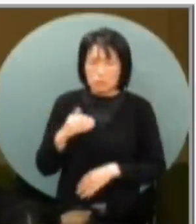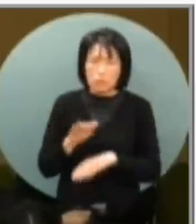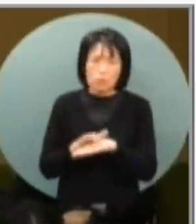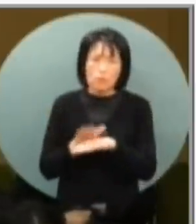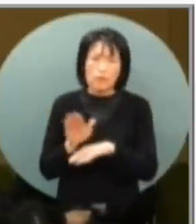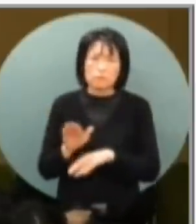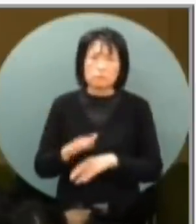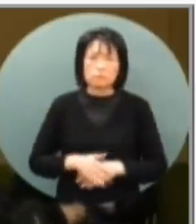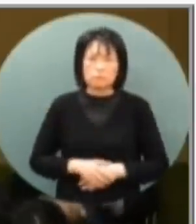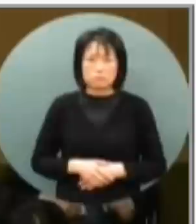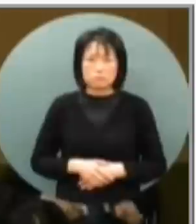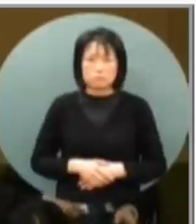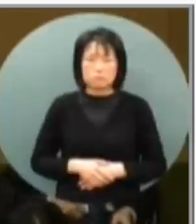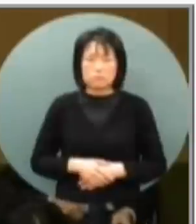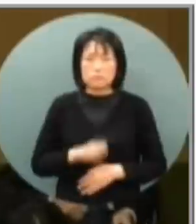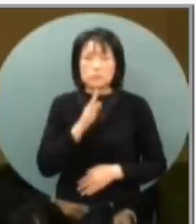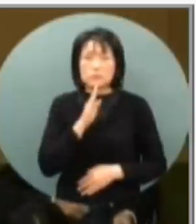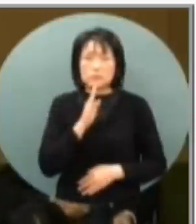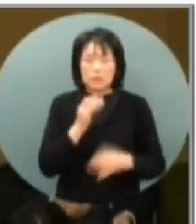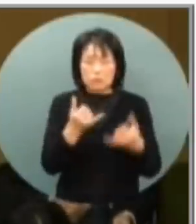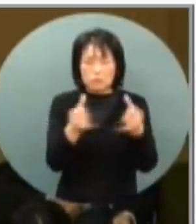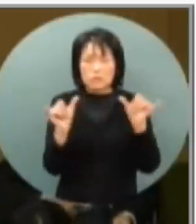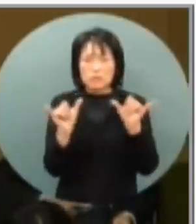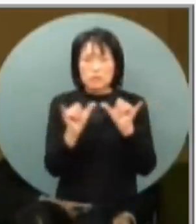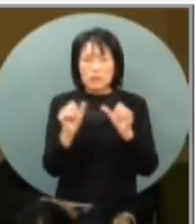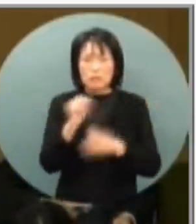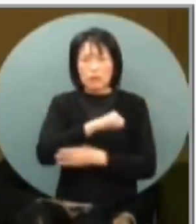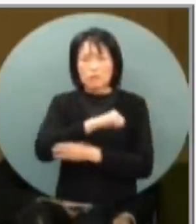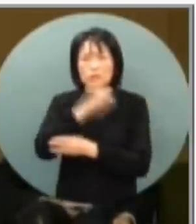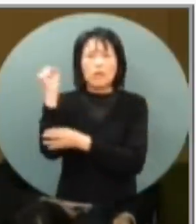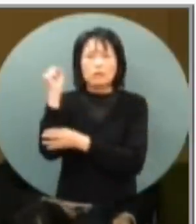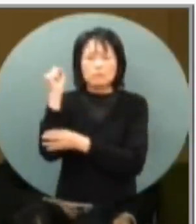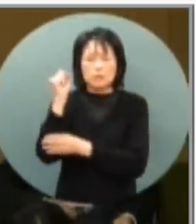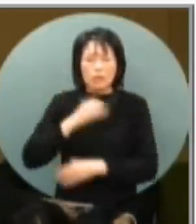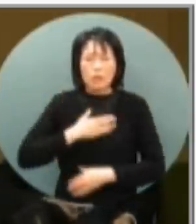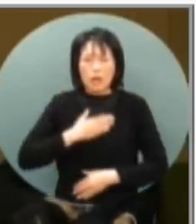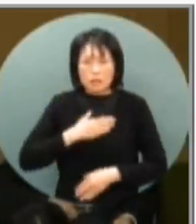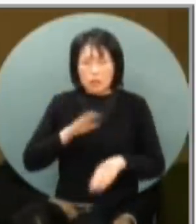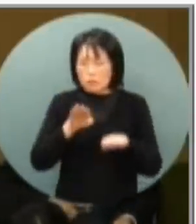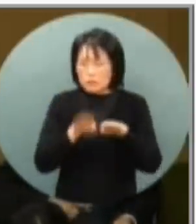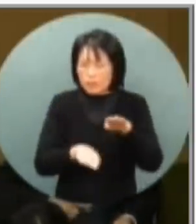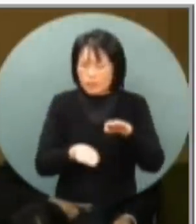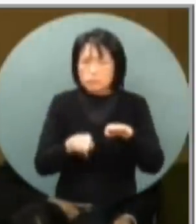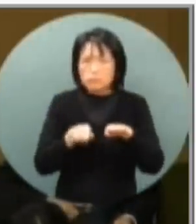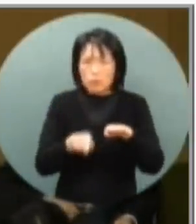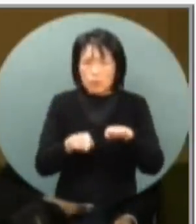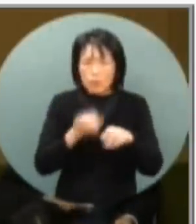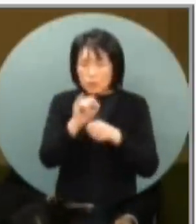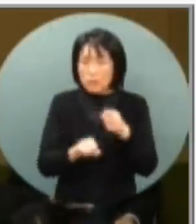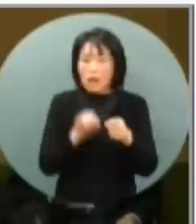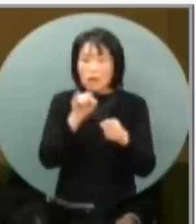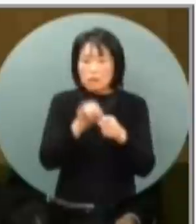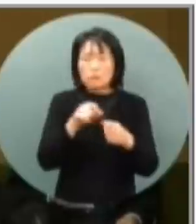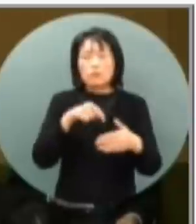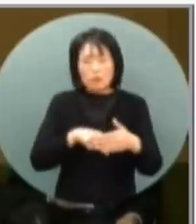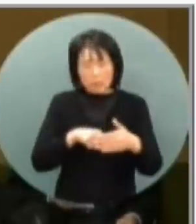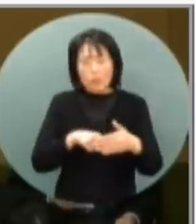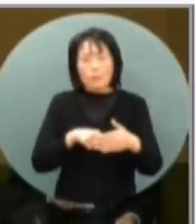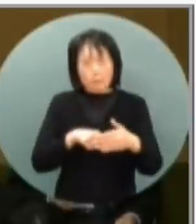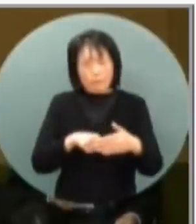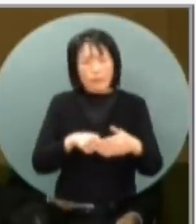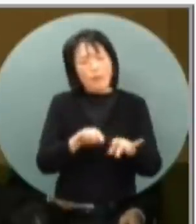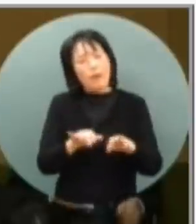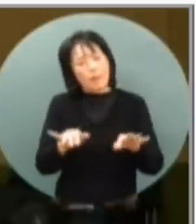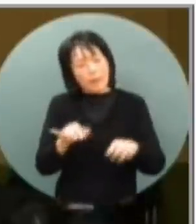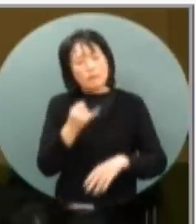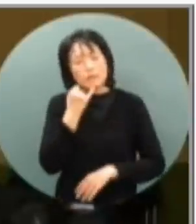でございますし、また現実社会では許されないと分かっている差別行為でも、インターネット上ではこのくらいはやっても許され